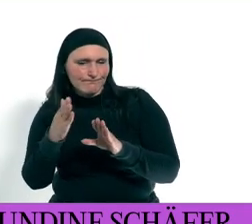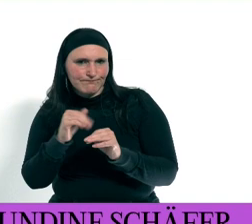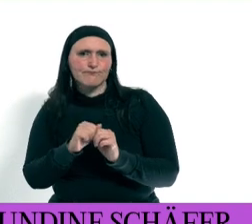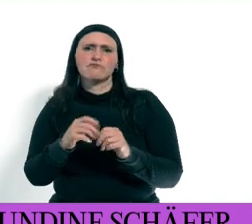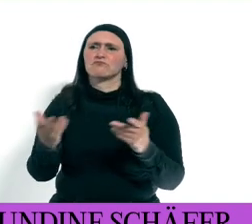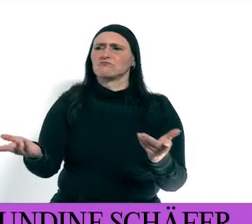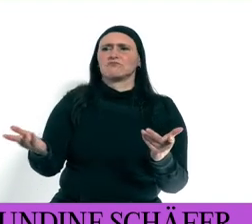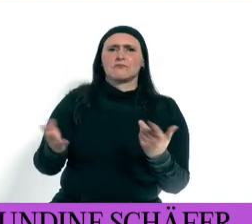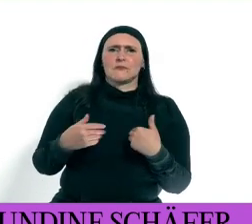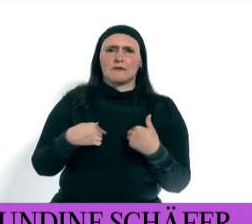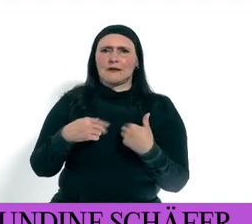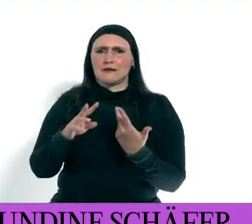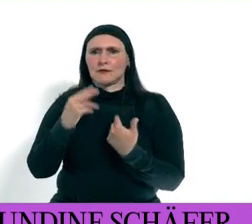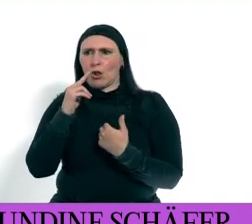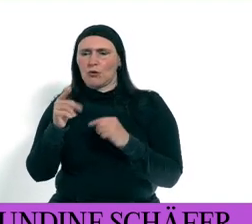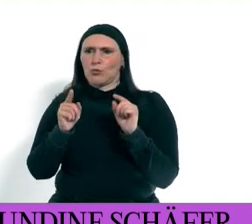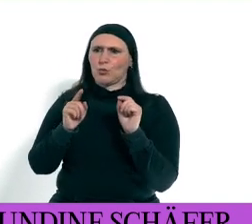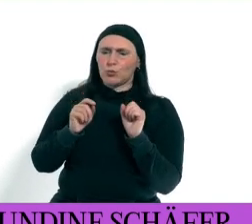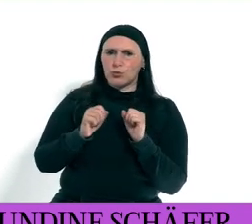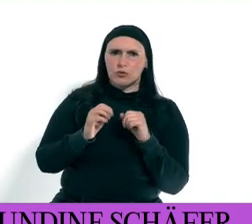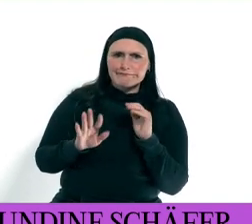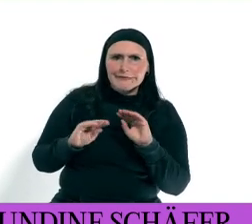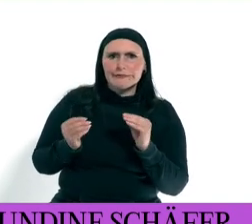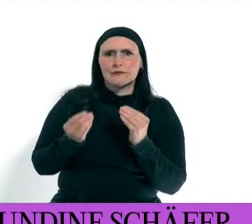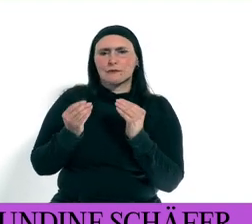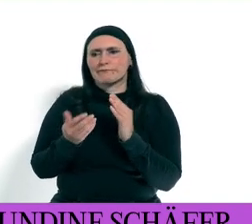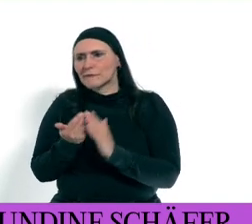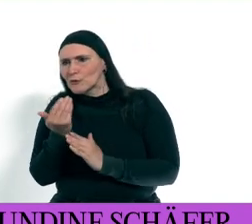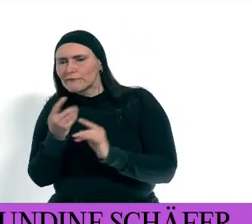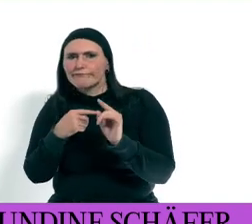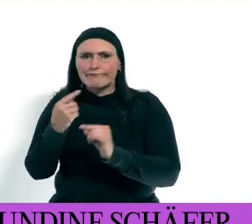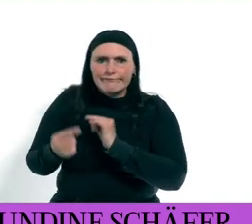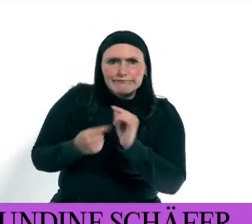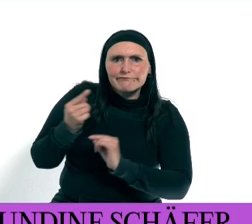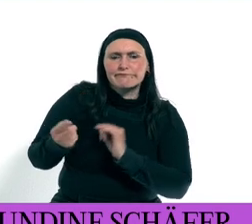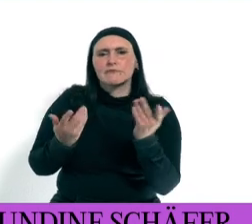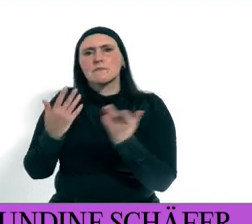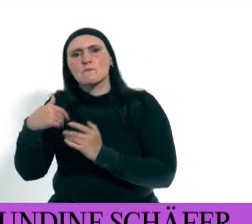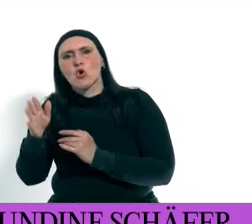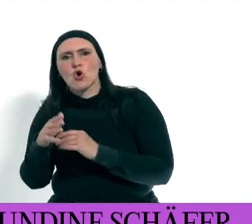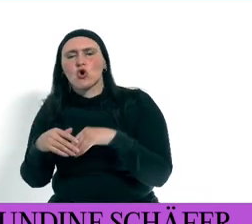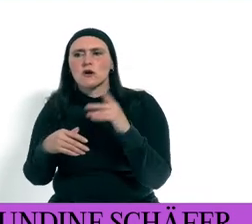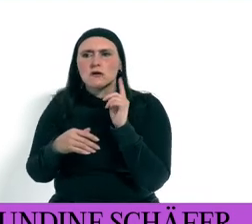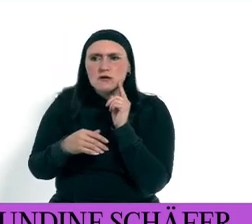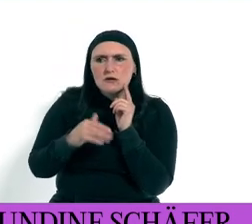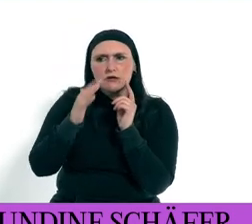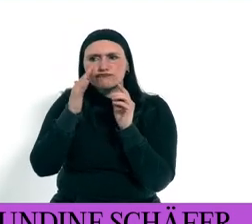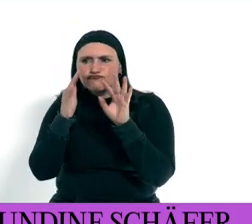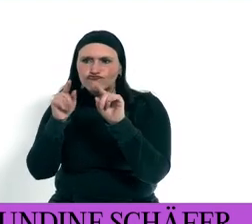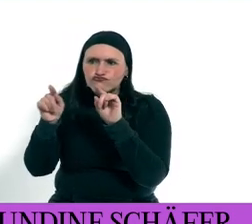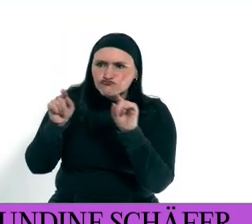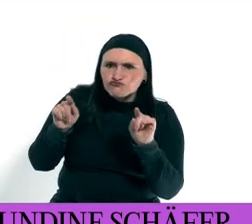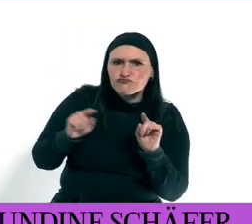oder Deutschlands, gab es natürlich sehr, sehr viele Kunsträume. Es gab die Möglichkeit, Kunst zu machen, Kunst zu entwickeln. Es gab die Möglichkeit